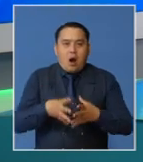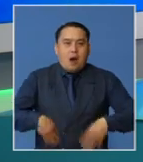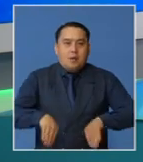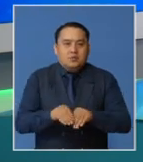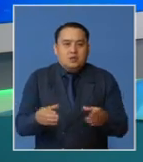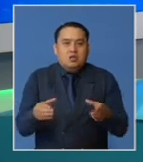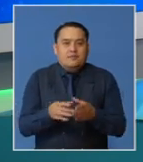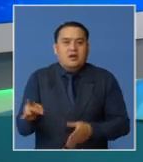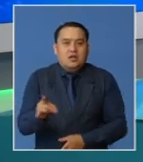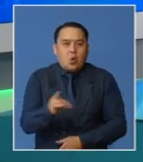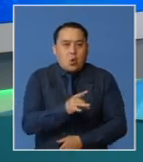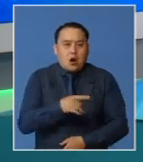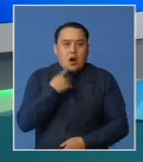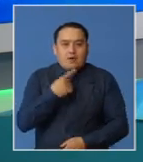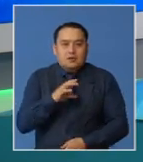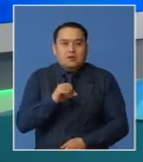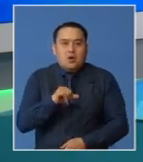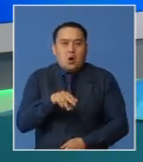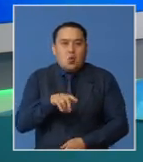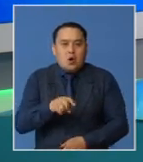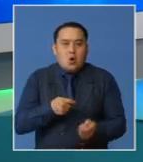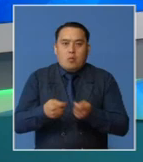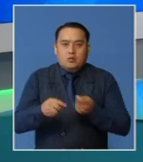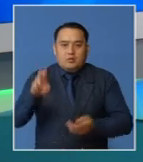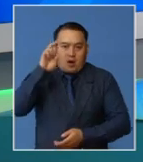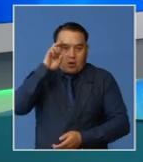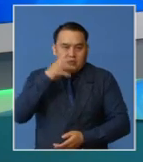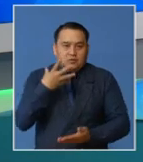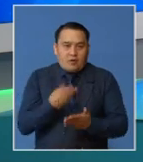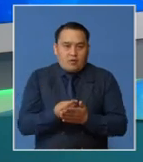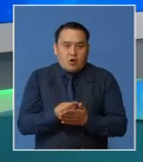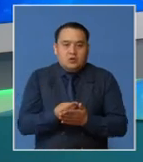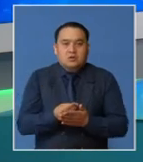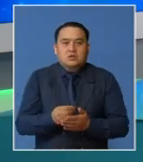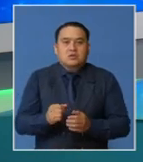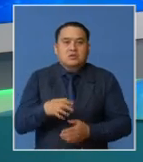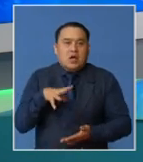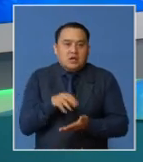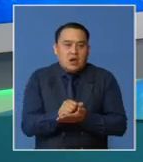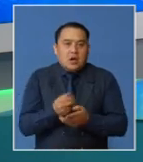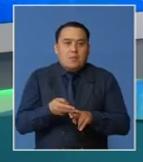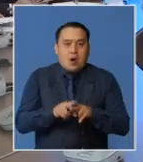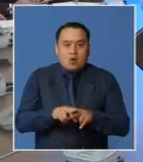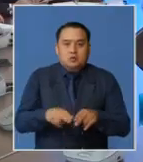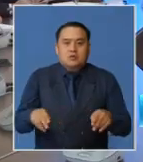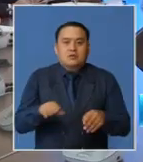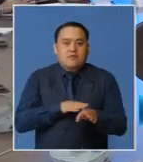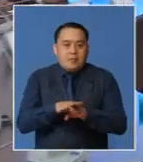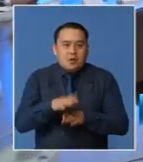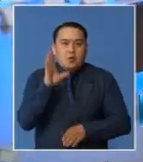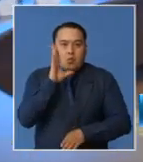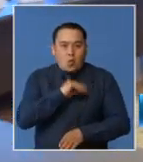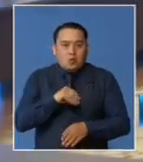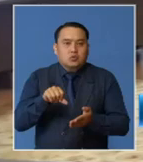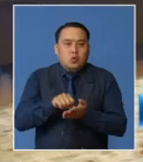Общественного совета региона. Как говорит Сауле Бигарова, управлять государством своего рода экстремальное занятие. И поэтому справиться с этим могут